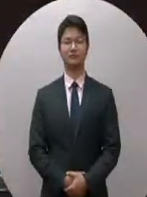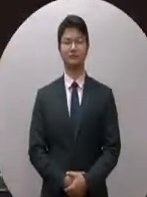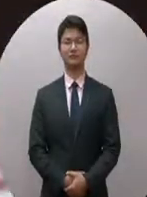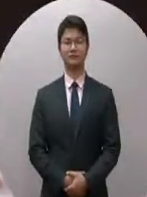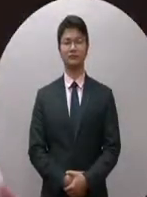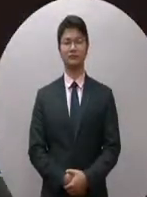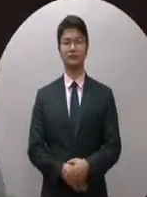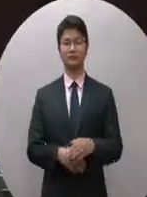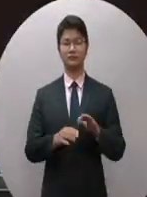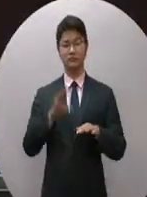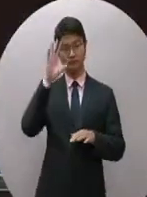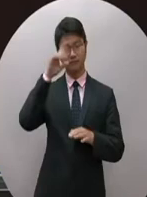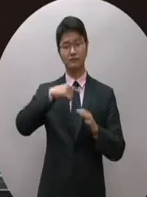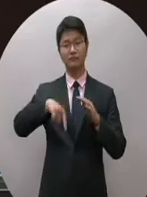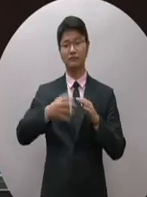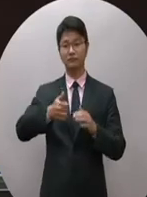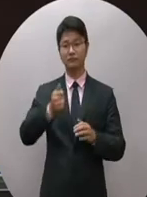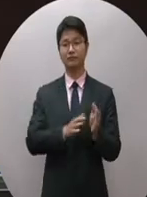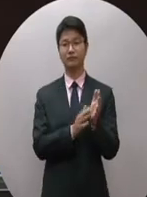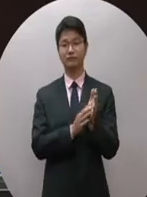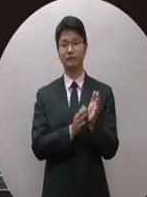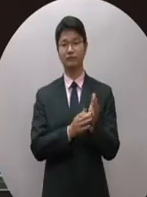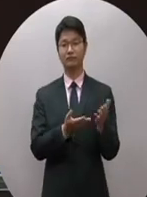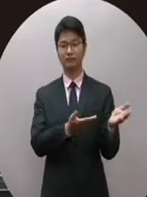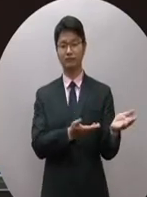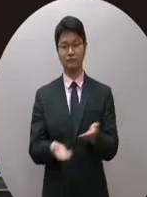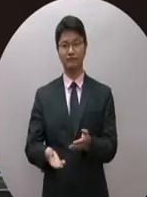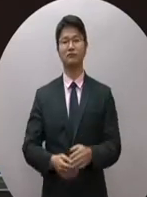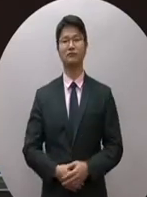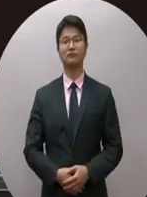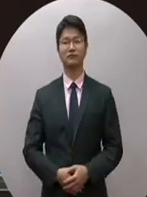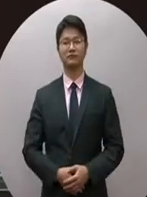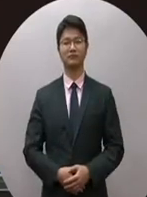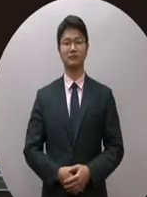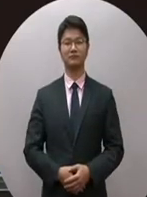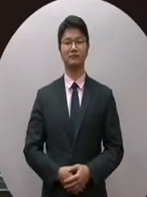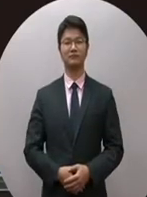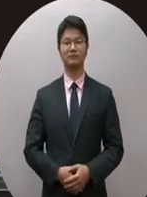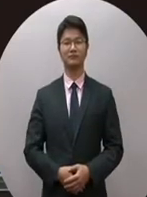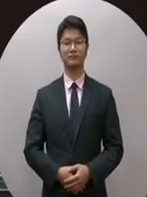们给苏院长一个掌声来欢迎啊啊，好好。